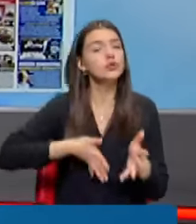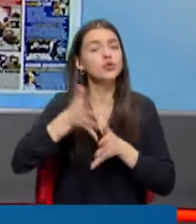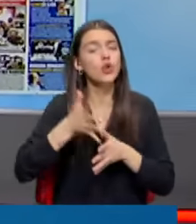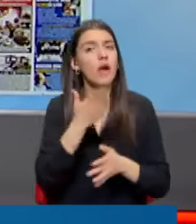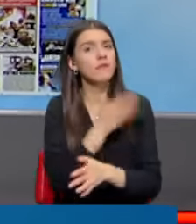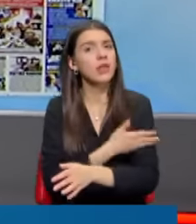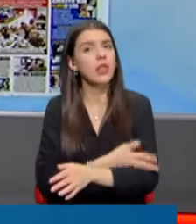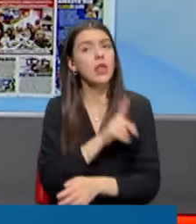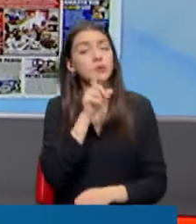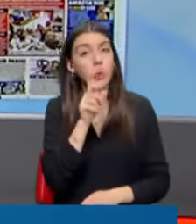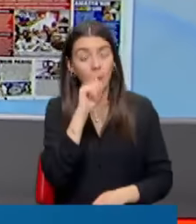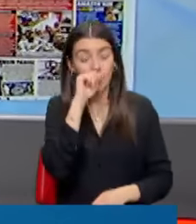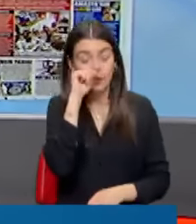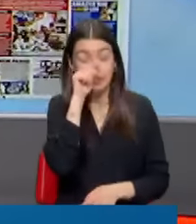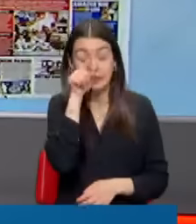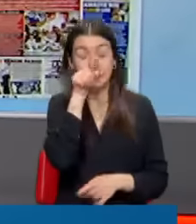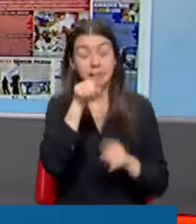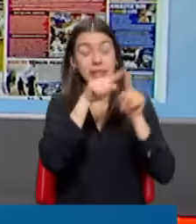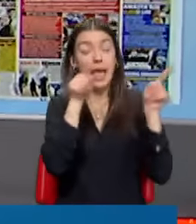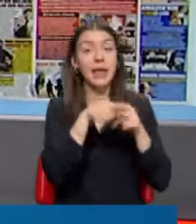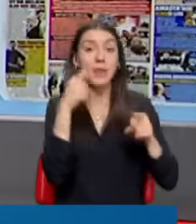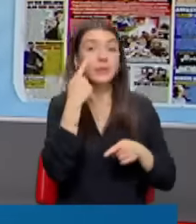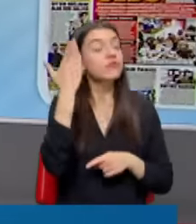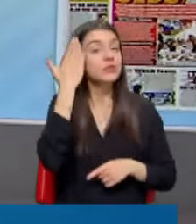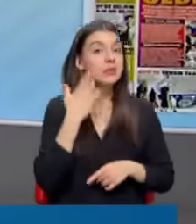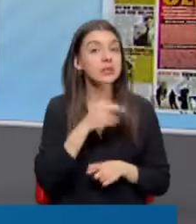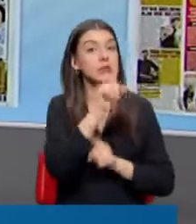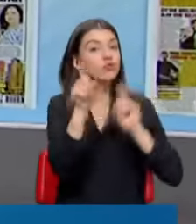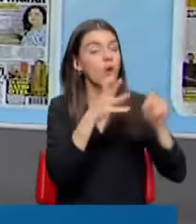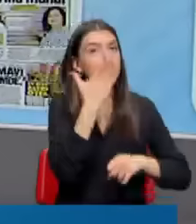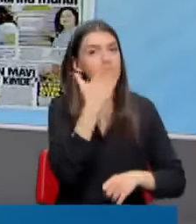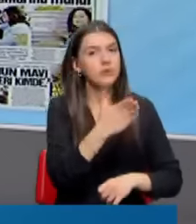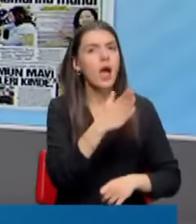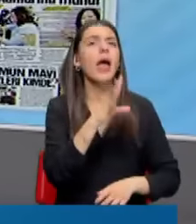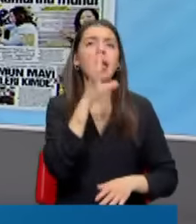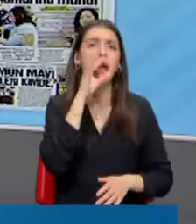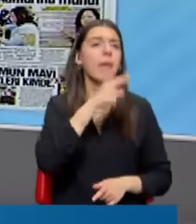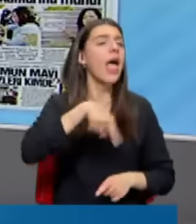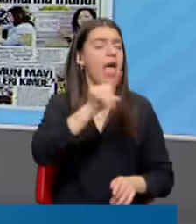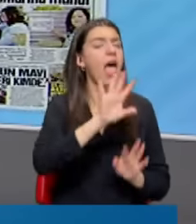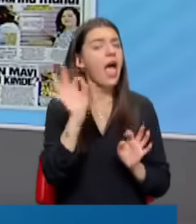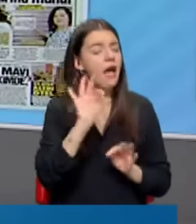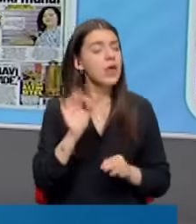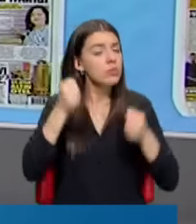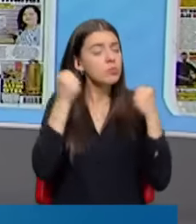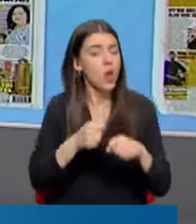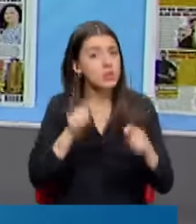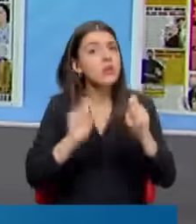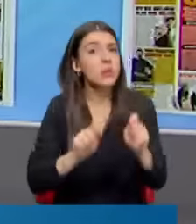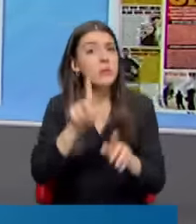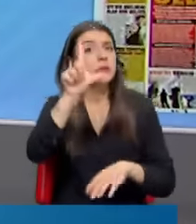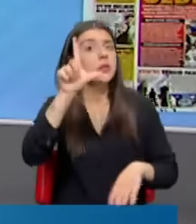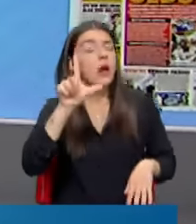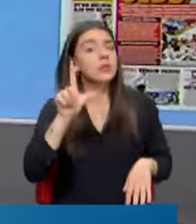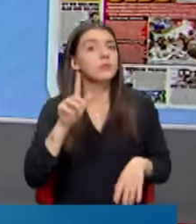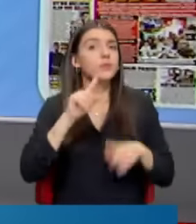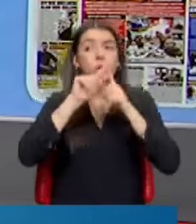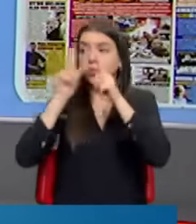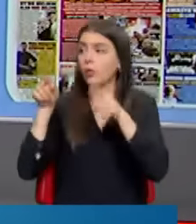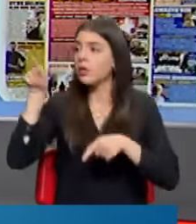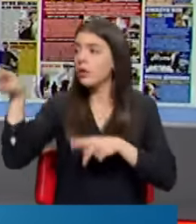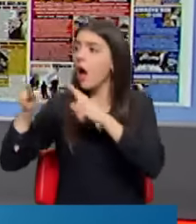vatandaşa sorduğumuzda, siz ekran başındaki izleyicilere sorduğumuzda kiminiz evet boykot yapılmalı çünkü yan yana iki dükkan biri